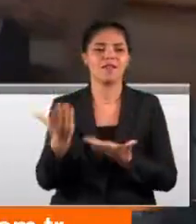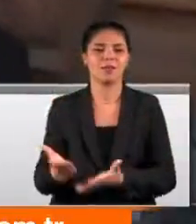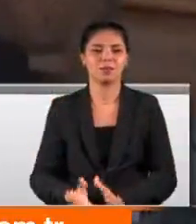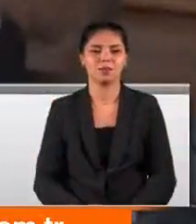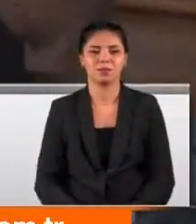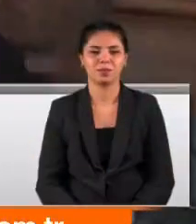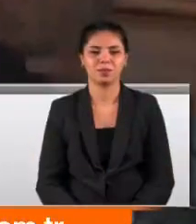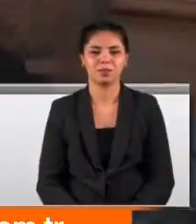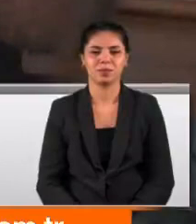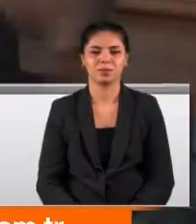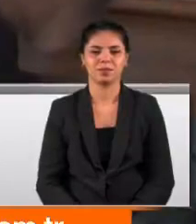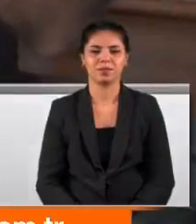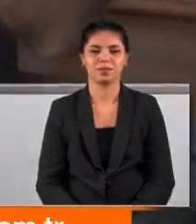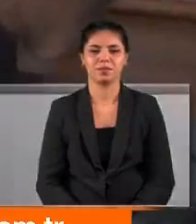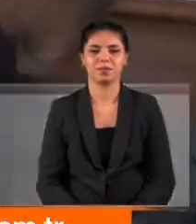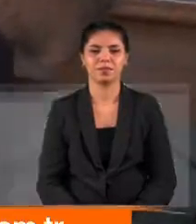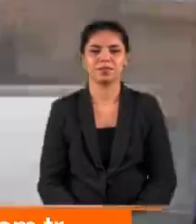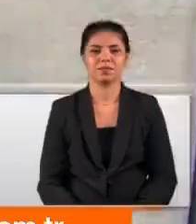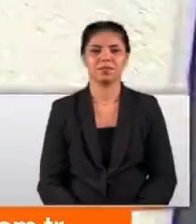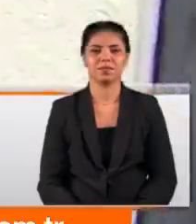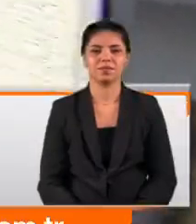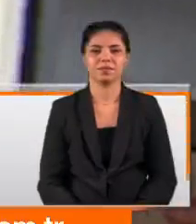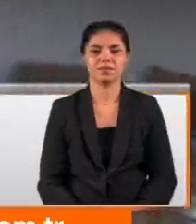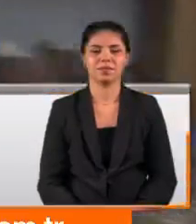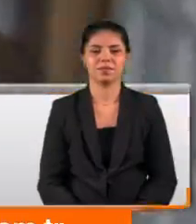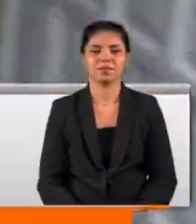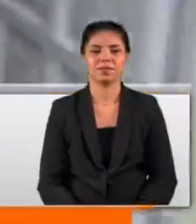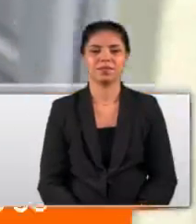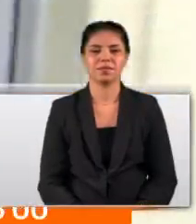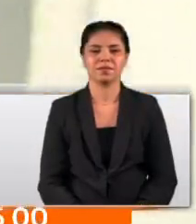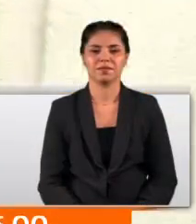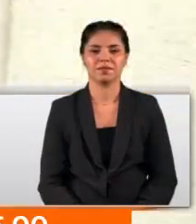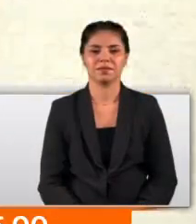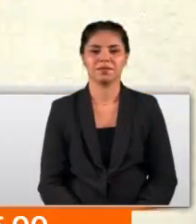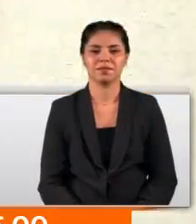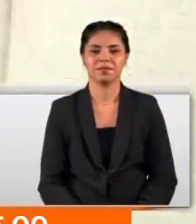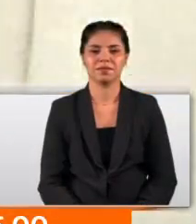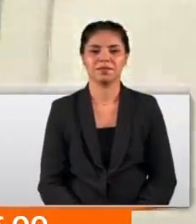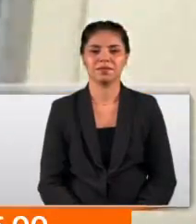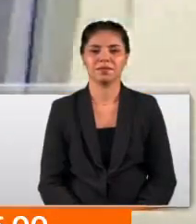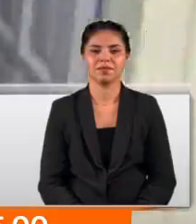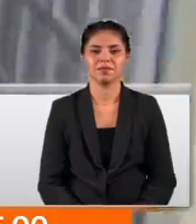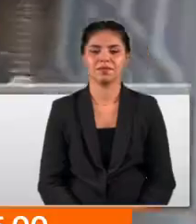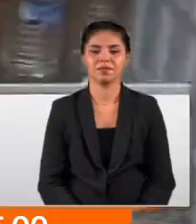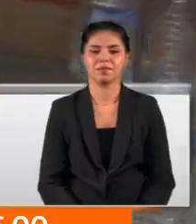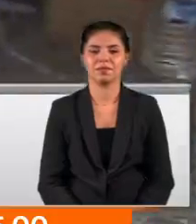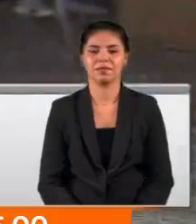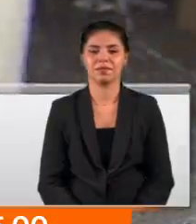Sabah saat 7, gece 12. Hayatım boyunca hiç tatil görmedim. Ordu'nun nerede olduğunu bilmiyorum. Bu meslekte